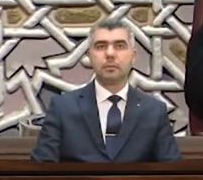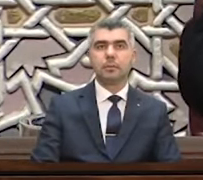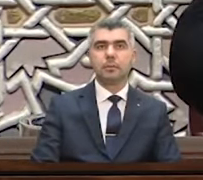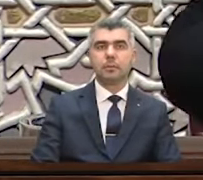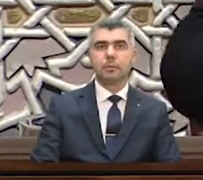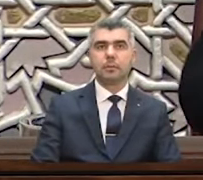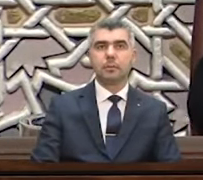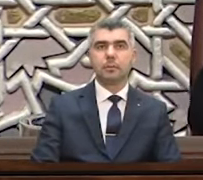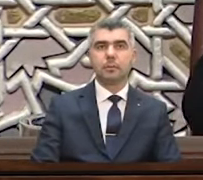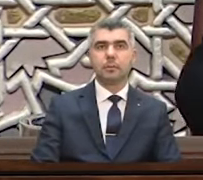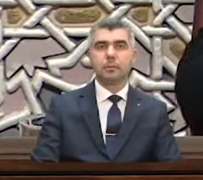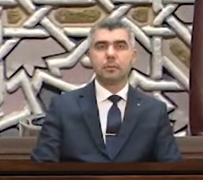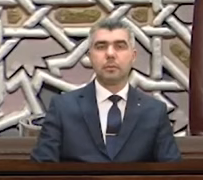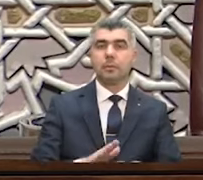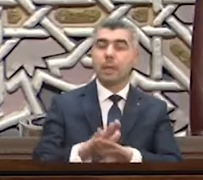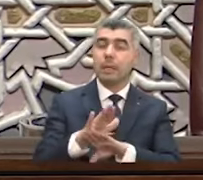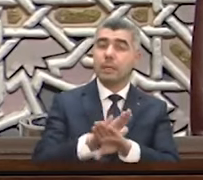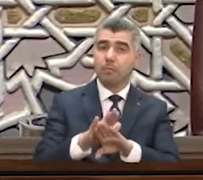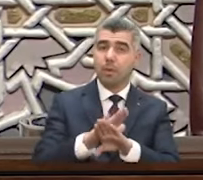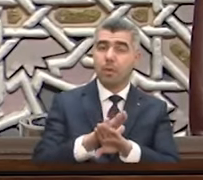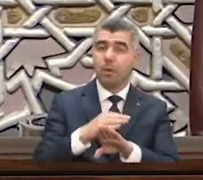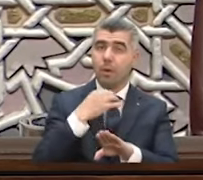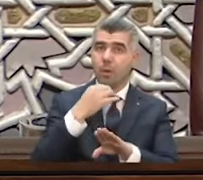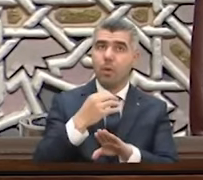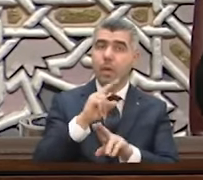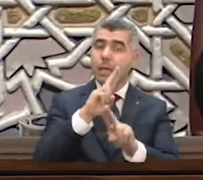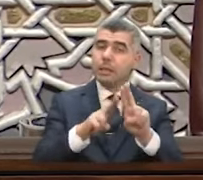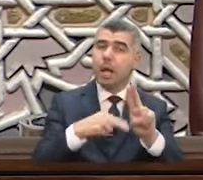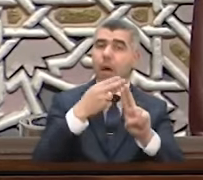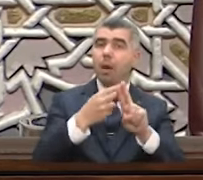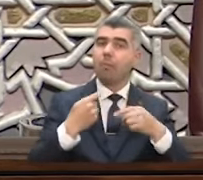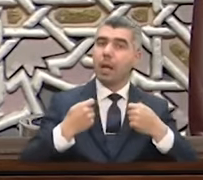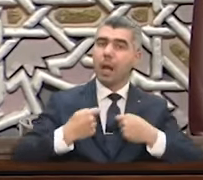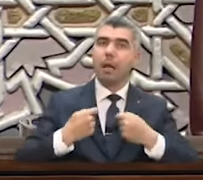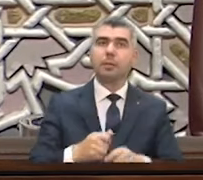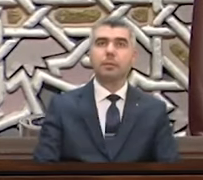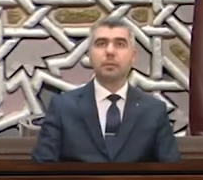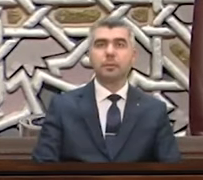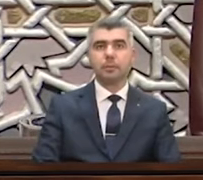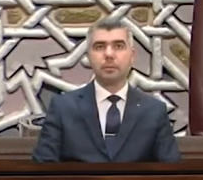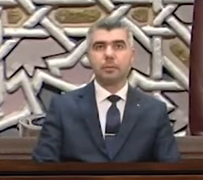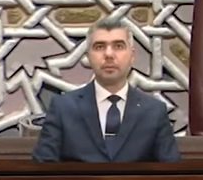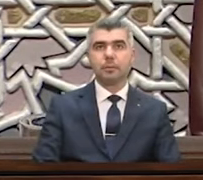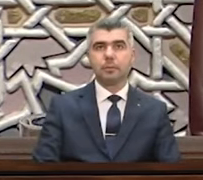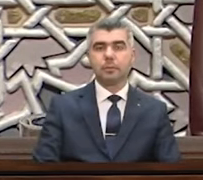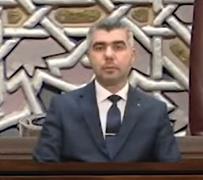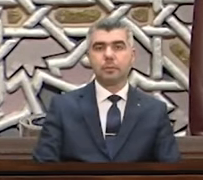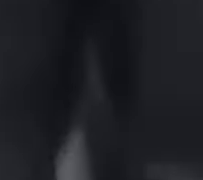اسمح لي خليه يهضر، حنا غادي نجاوبوه ماشي مشكل. تفضل السيد الرئيس.